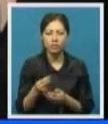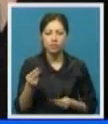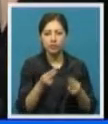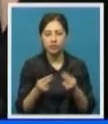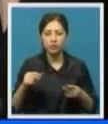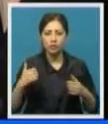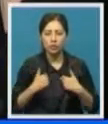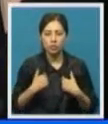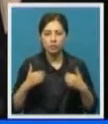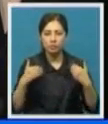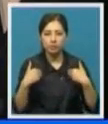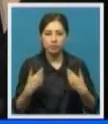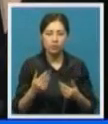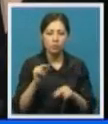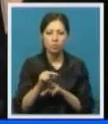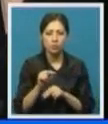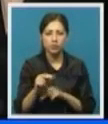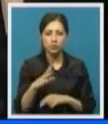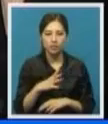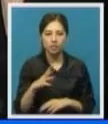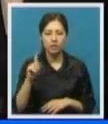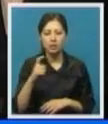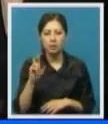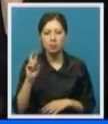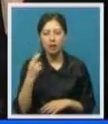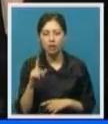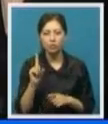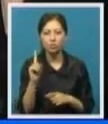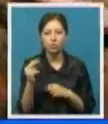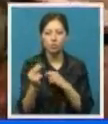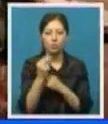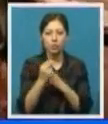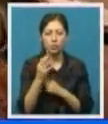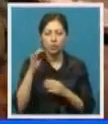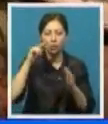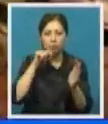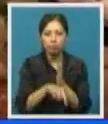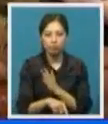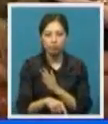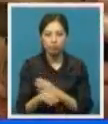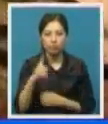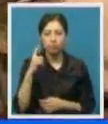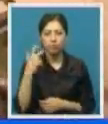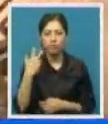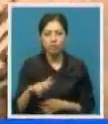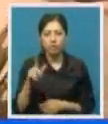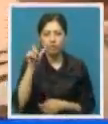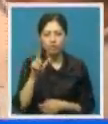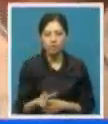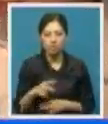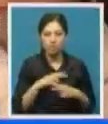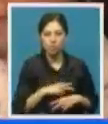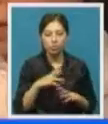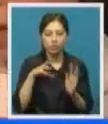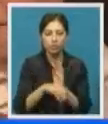ұстаздар қауымының берген тәлімінің нәтижесі дейді. Химия-биология пәндері бойынша тереңдетіп оқытатын оқу ордасында 130-дан астам тәлімгер еңбек